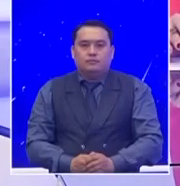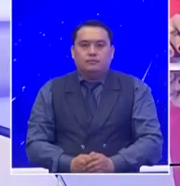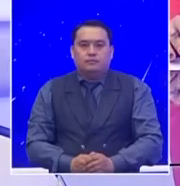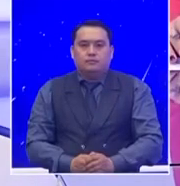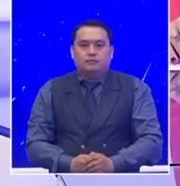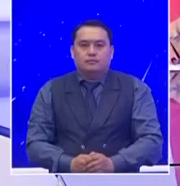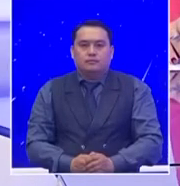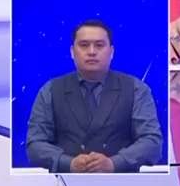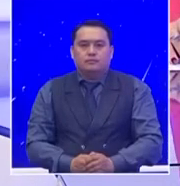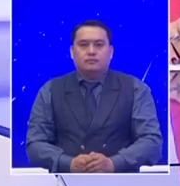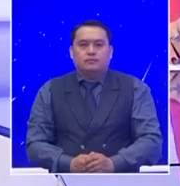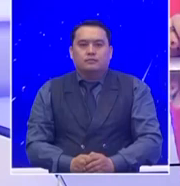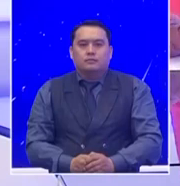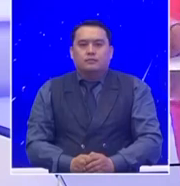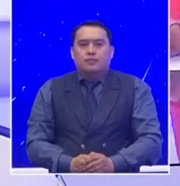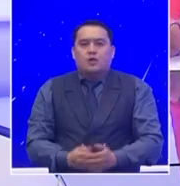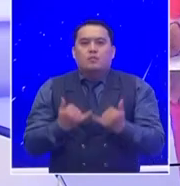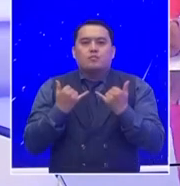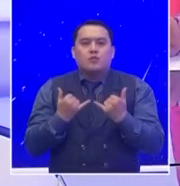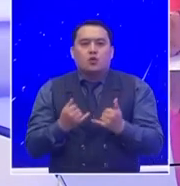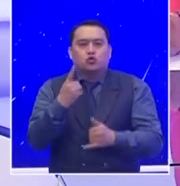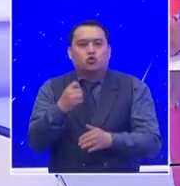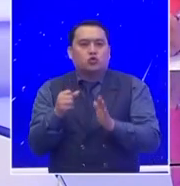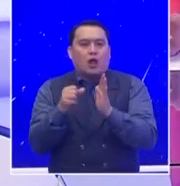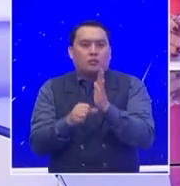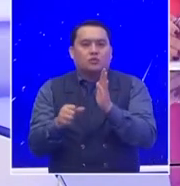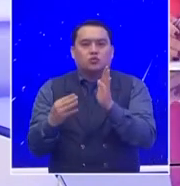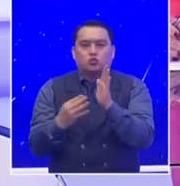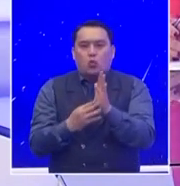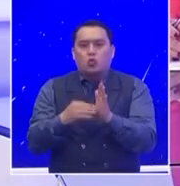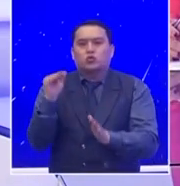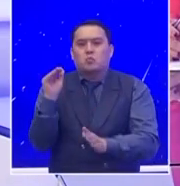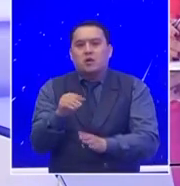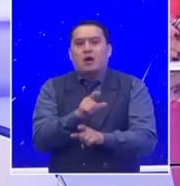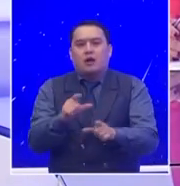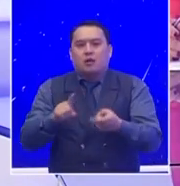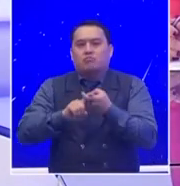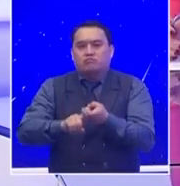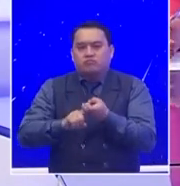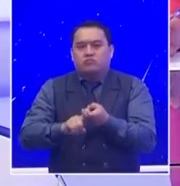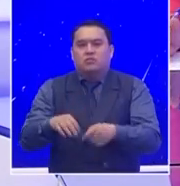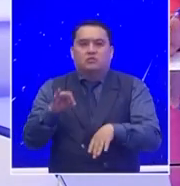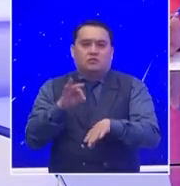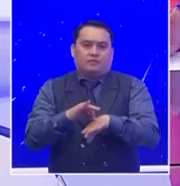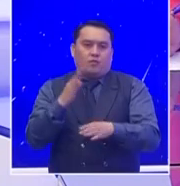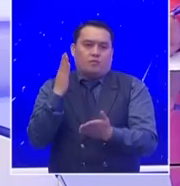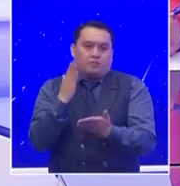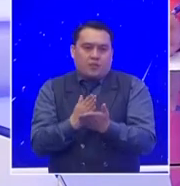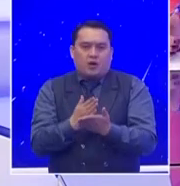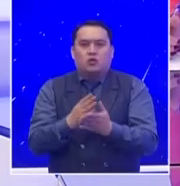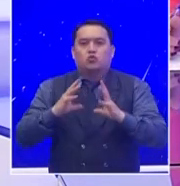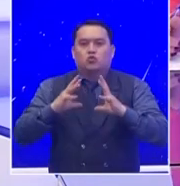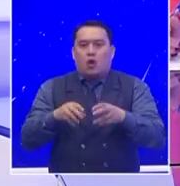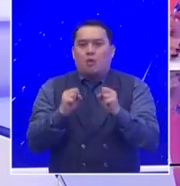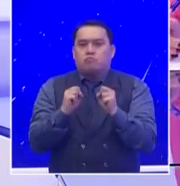Әлемді әуре сарсанға салған тәж тажалды бүгінгі күні 169 мыңнан астам адам жұқтырған. Дүниежүзілік денсаулық сақтау ұйымының мәліметіне сүйенсек,